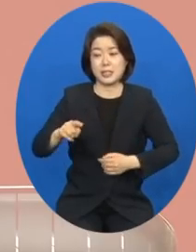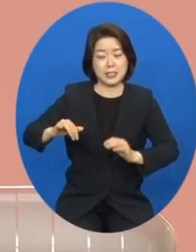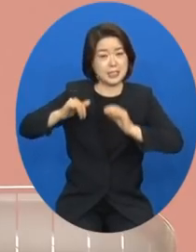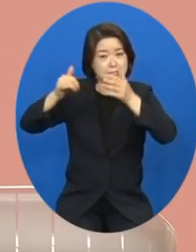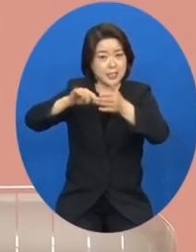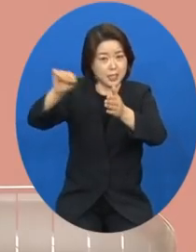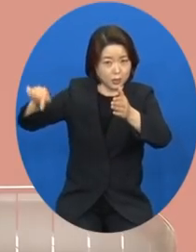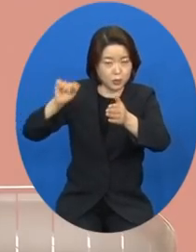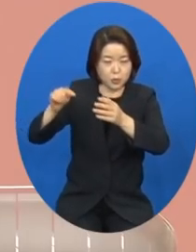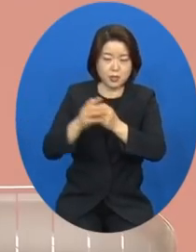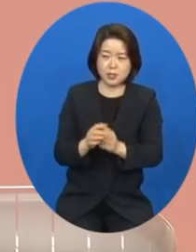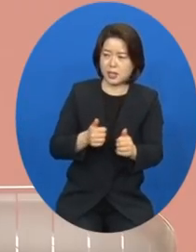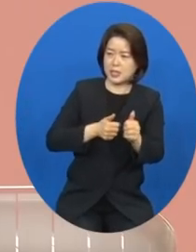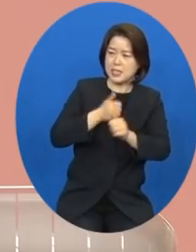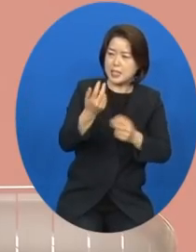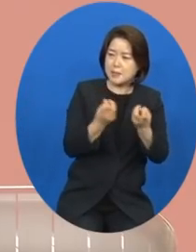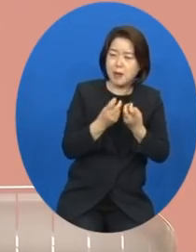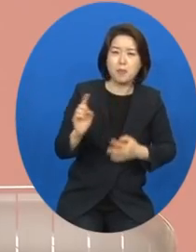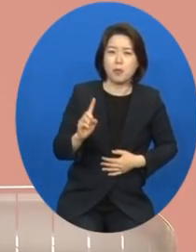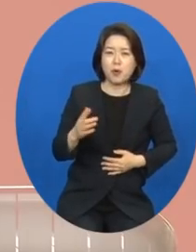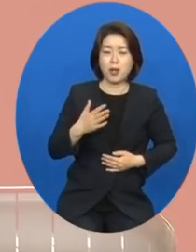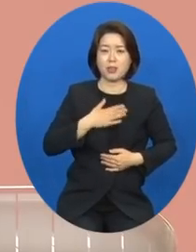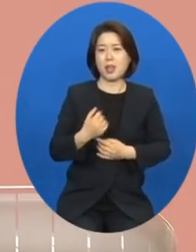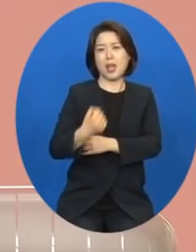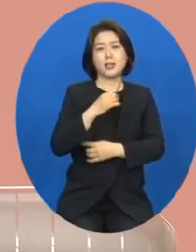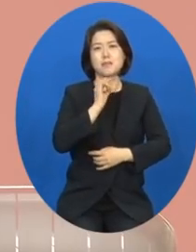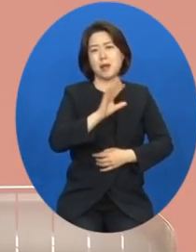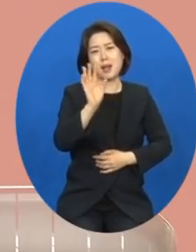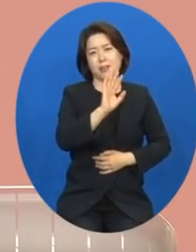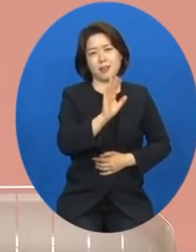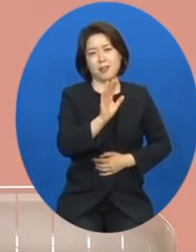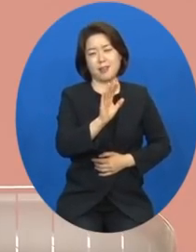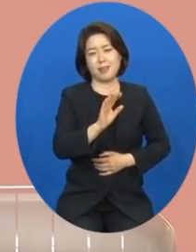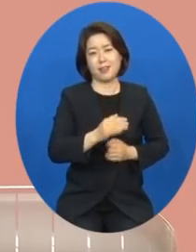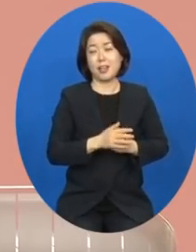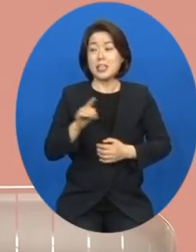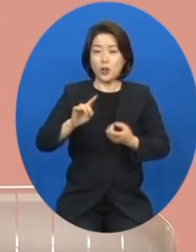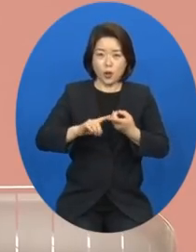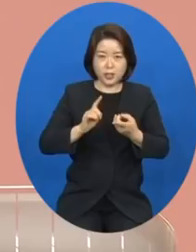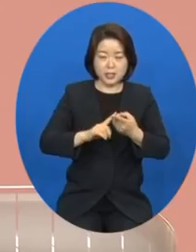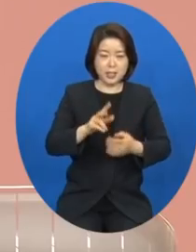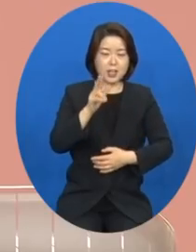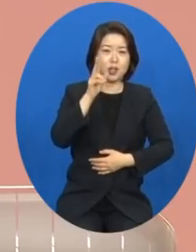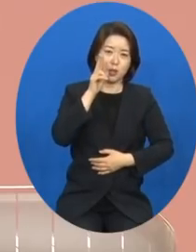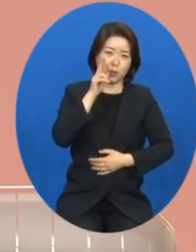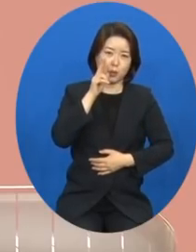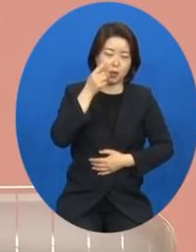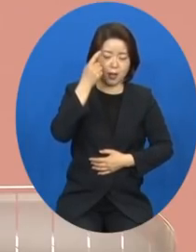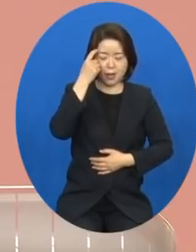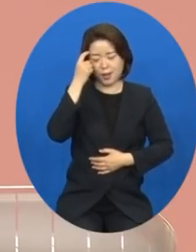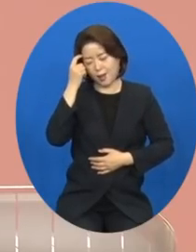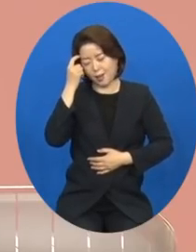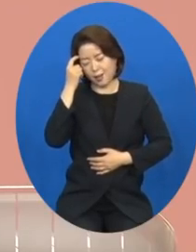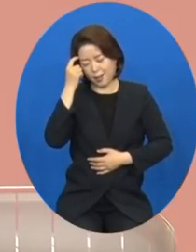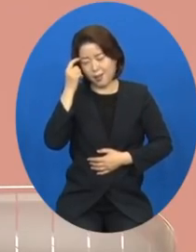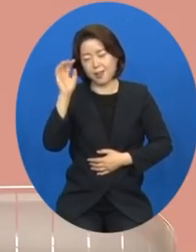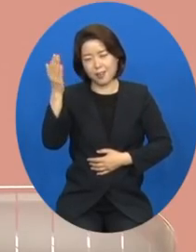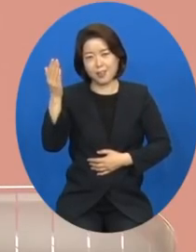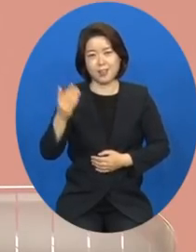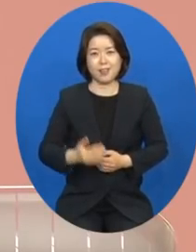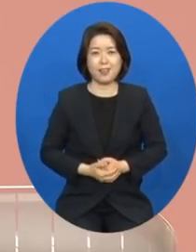속에서 이기게 하는 것은 나의 힘 마늘은 절대 안된다 라는 것을 요 수아가 개밖에 된것입니다